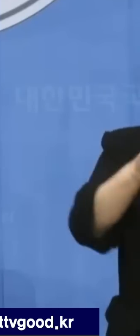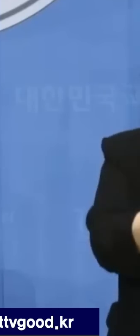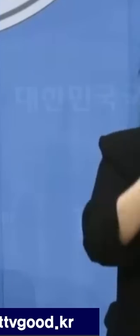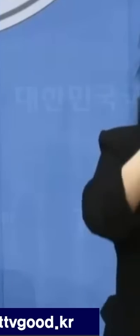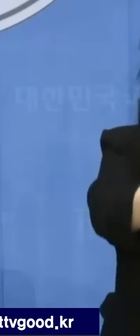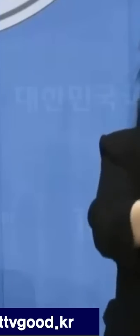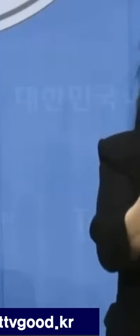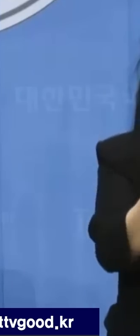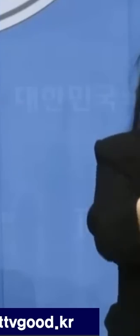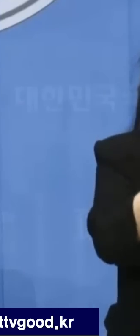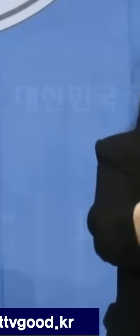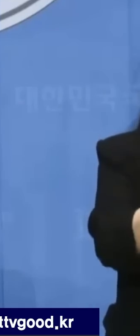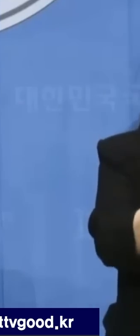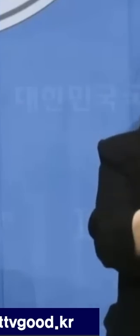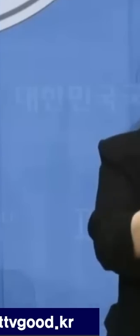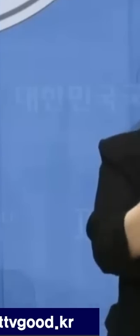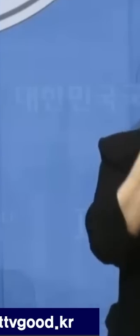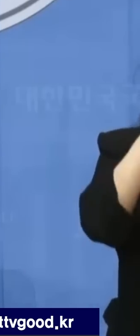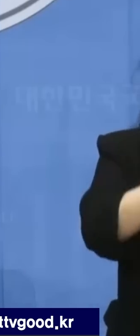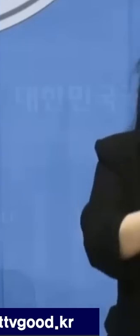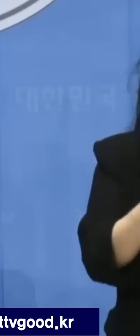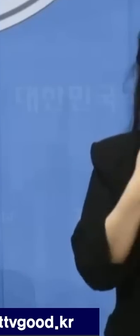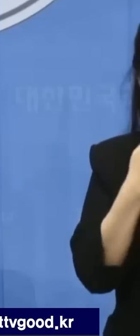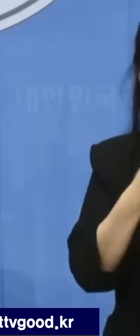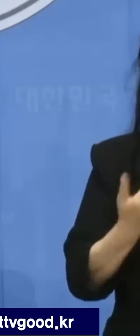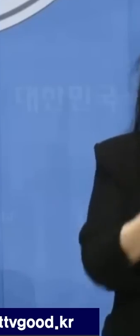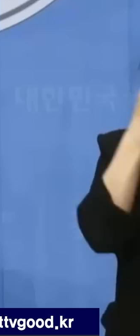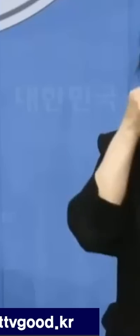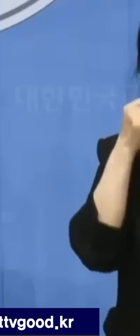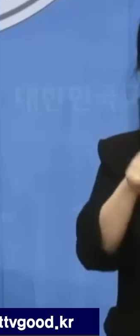개혁과제입니다. 민주당의 비민주적 요소를 제거하겠습니다.